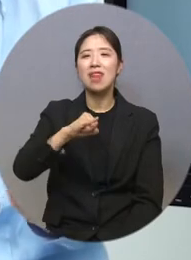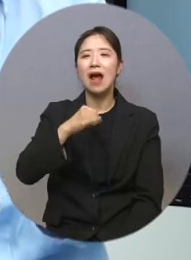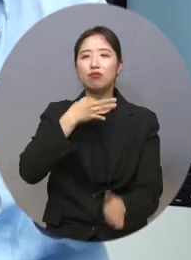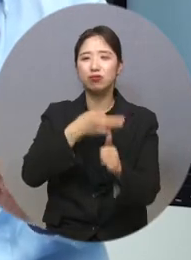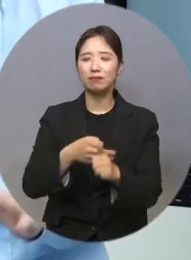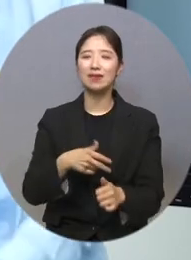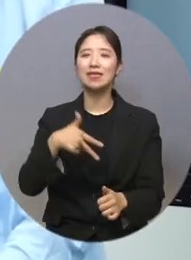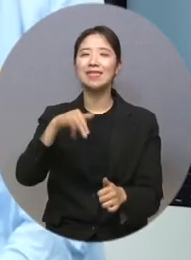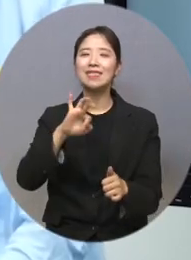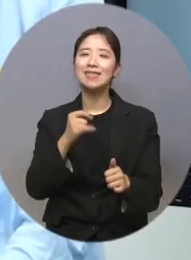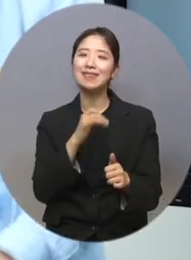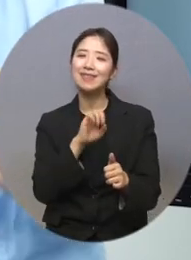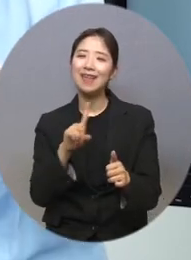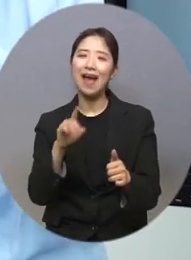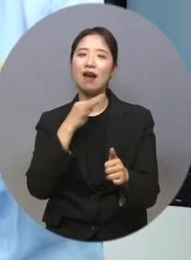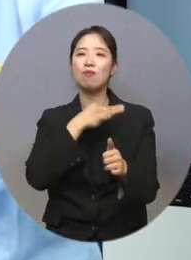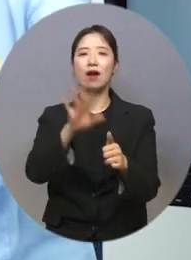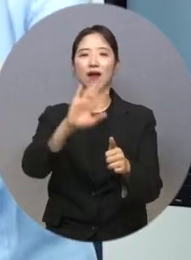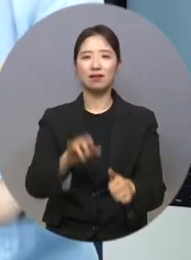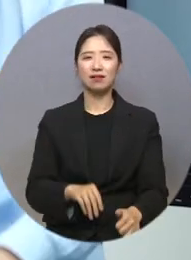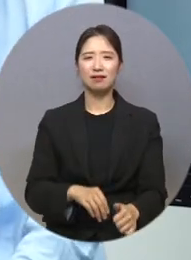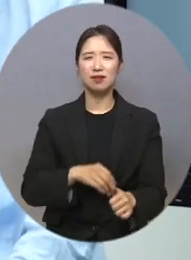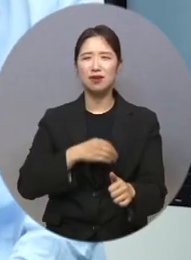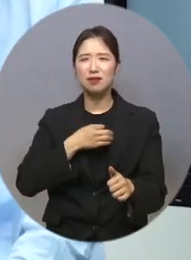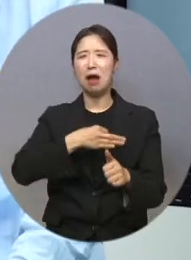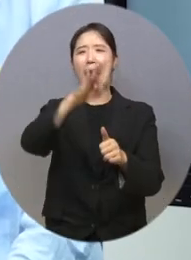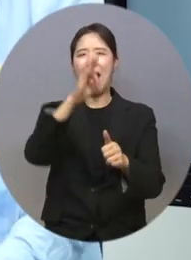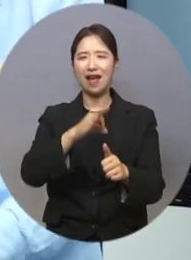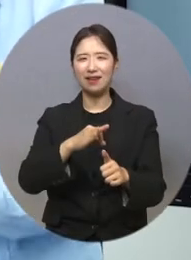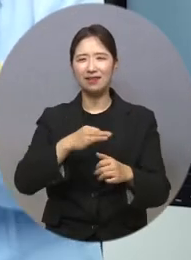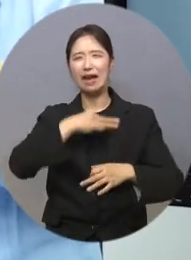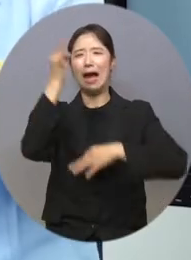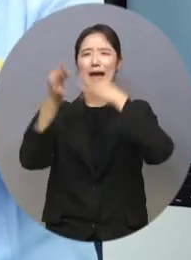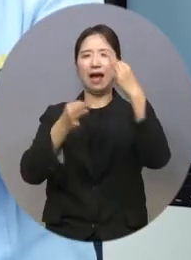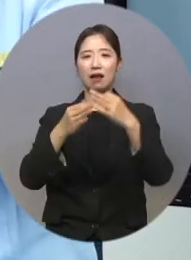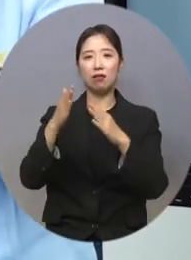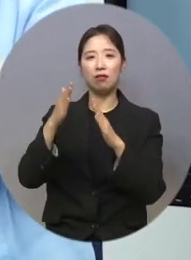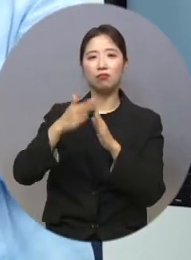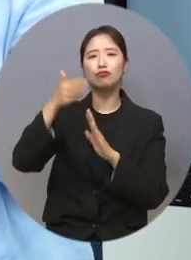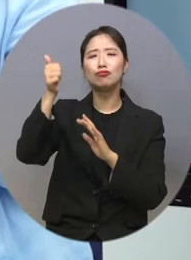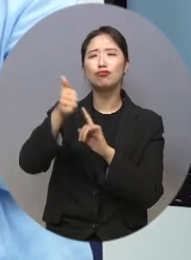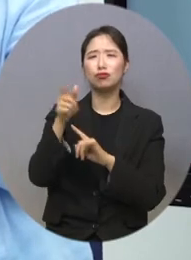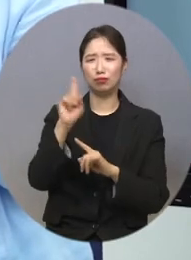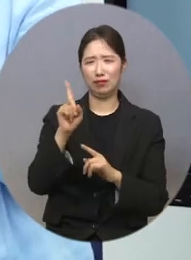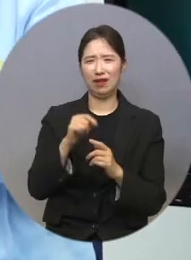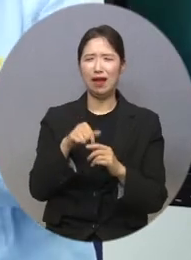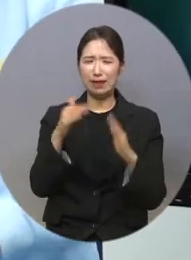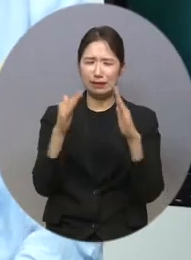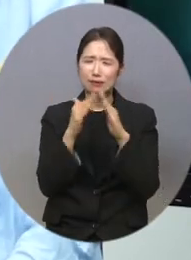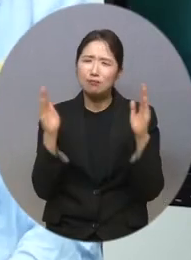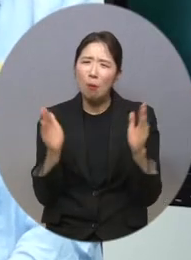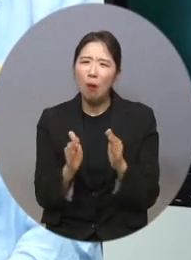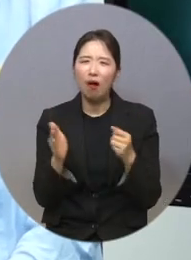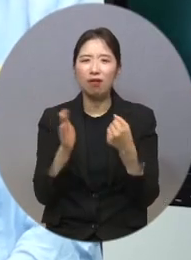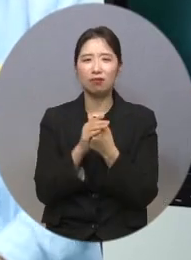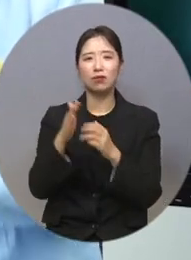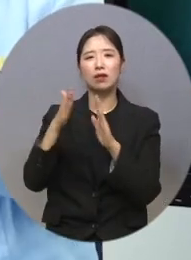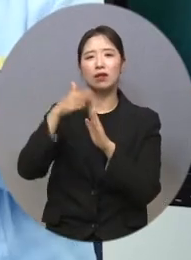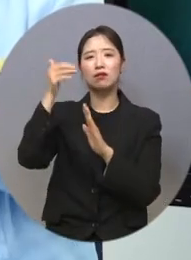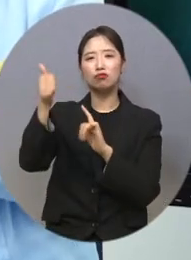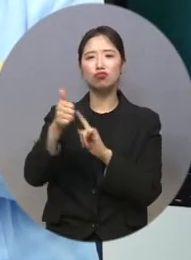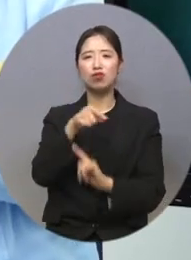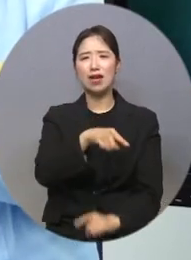부르지 않잖아요. 이렇게 부른단 말이에요. 그럼 집주인하고 옛날에는 좁았단 말이죠.